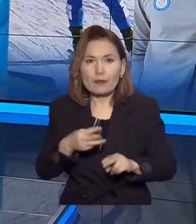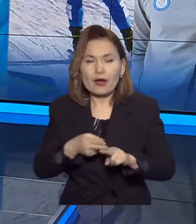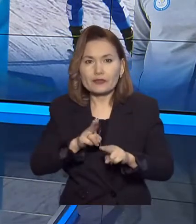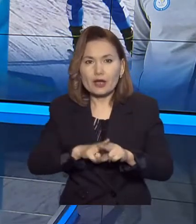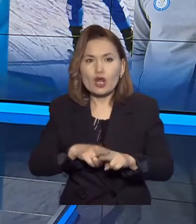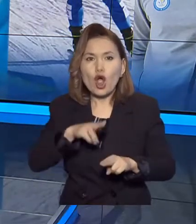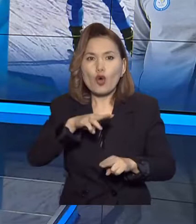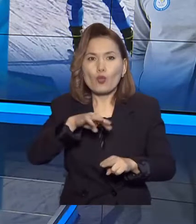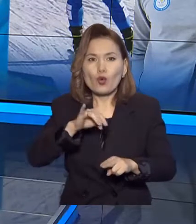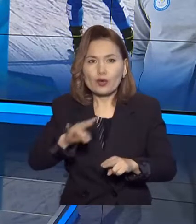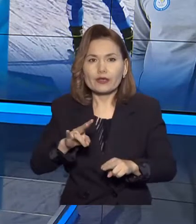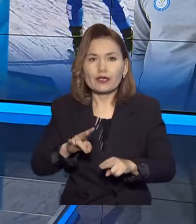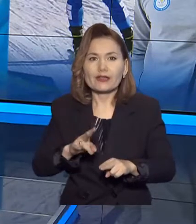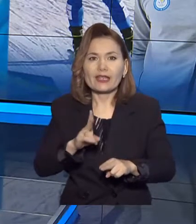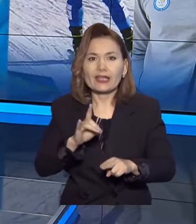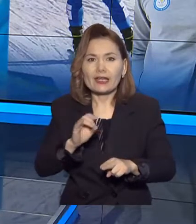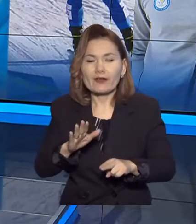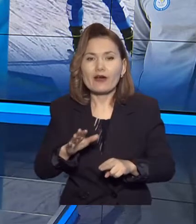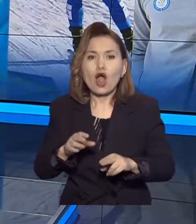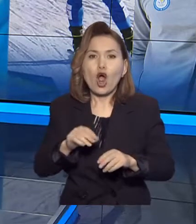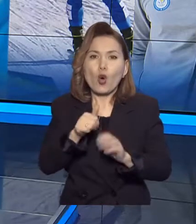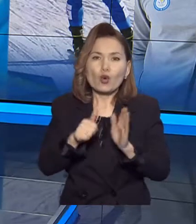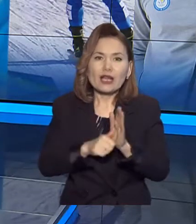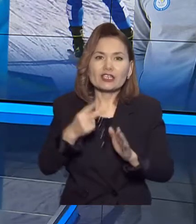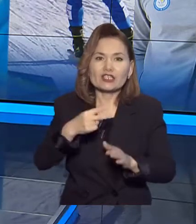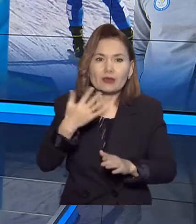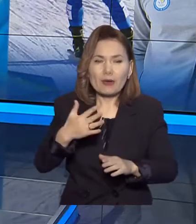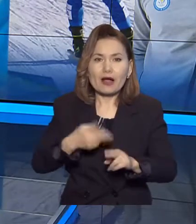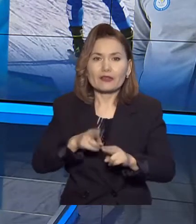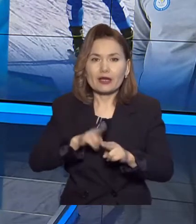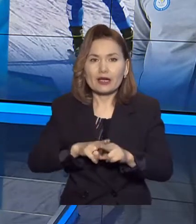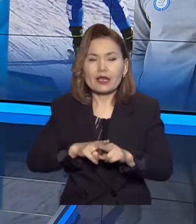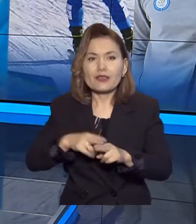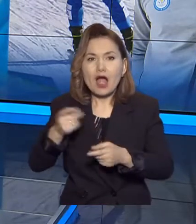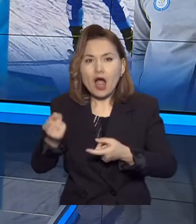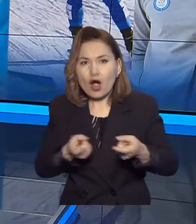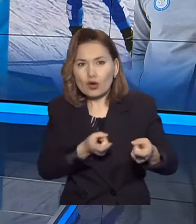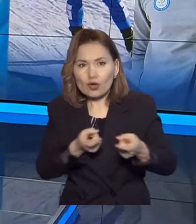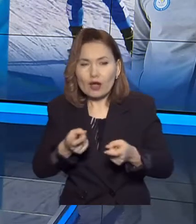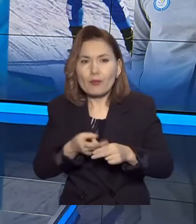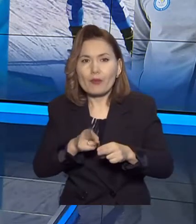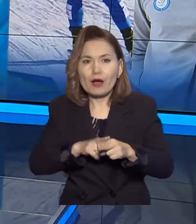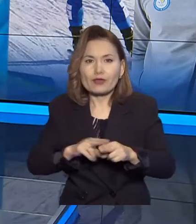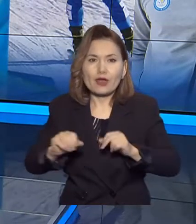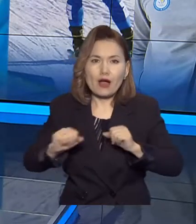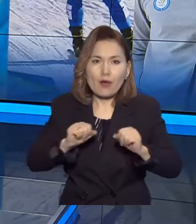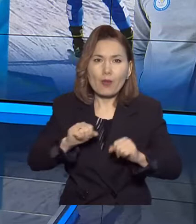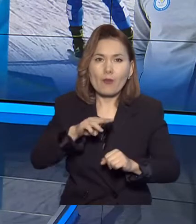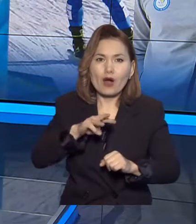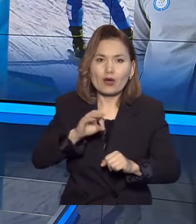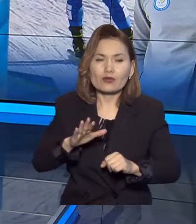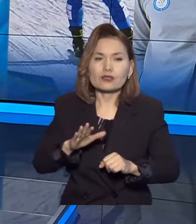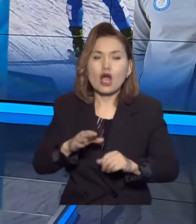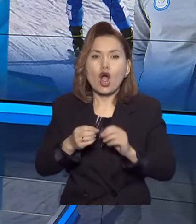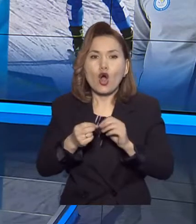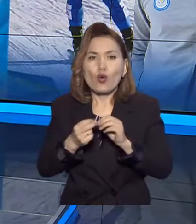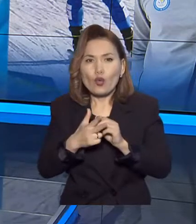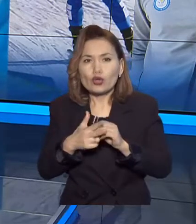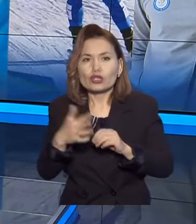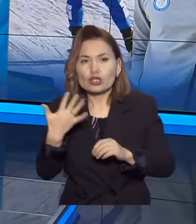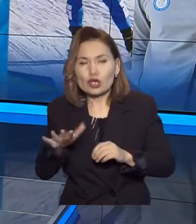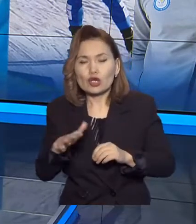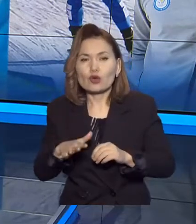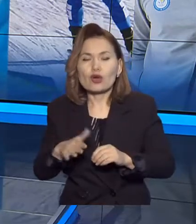мен Владислав Киреев, 16:25-те қашықтықта конькимен жүйткіден Дмитрий Морозов және 13:50-де шаңғы